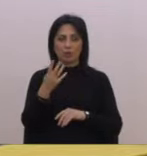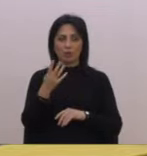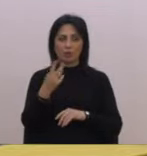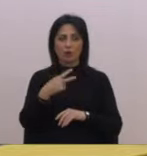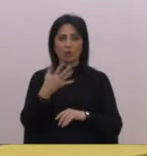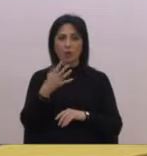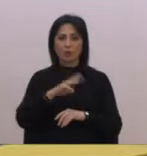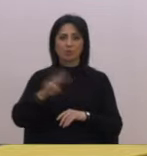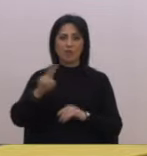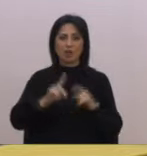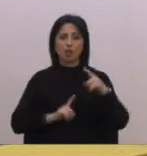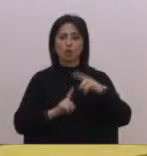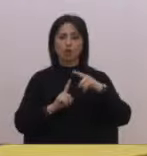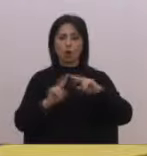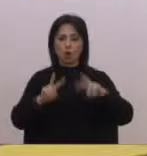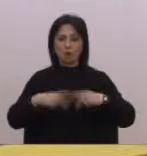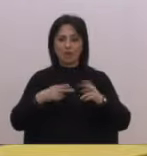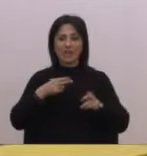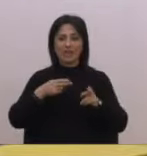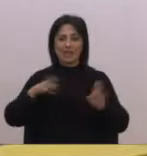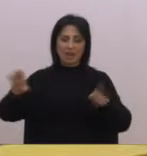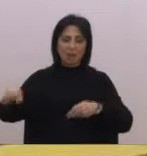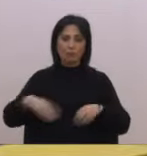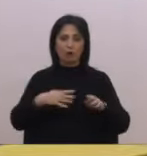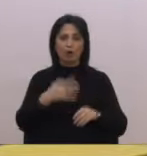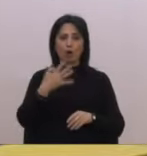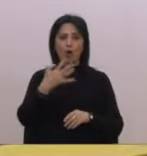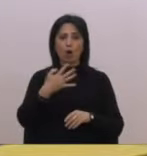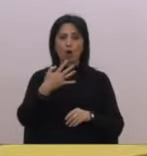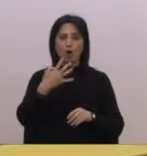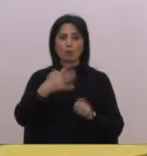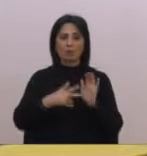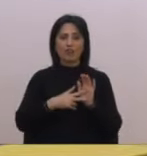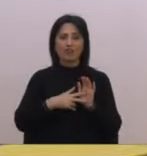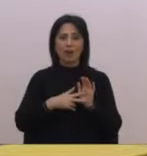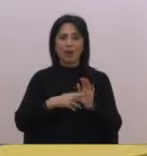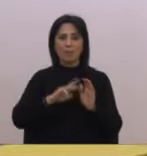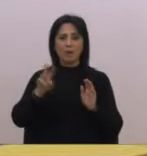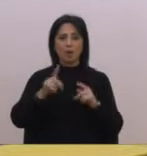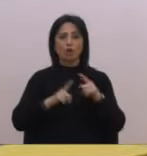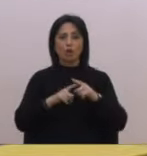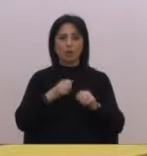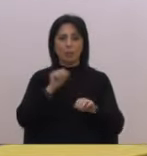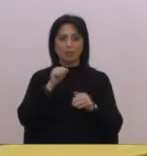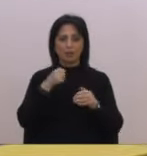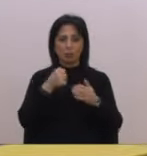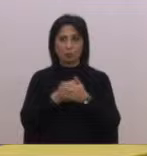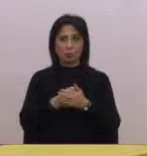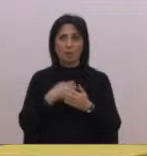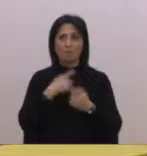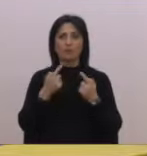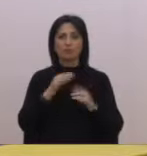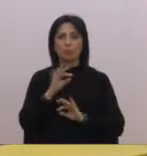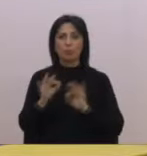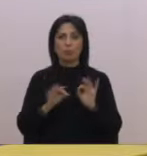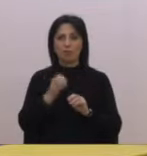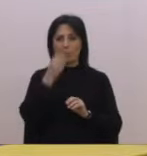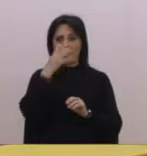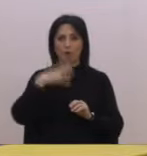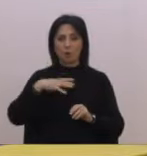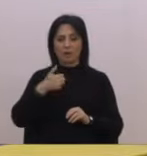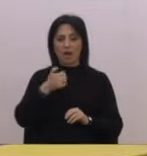25 მილიონი ტონიდან რკინიგზის გამტარიანობა 52 მილიონ ტონამდე გაიზრდება. ასევე მნიშვნელოვანი პროექტია ეს